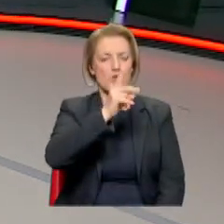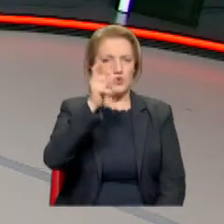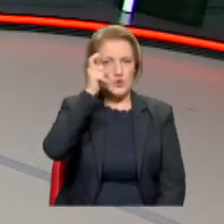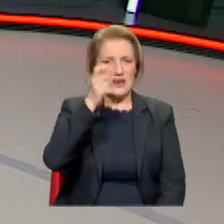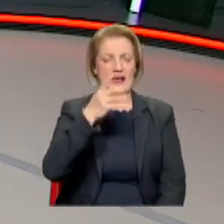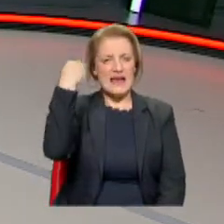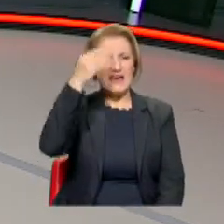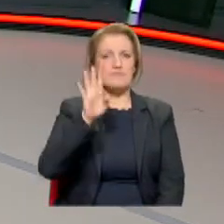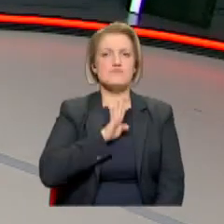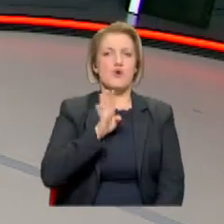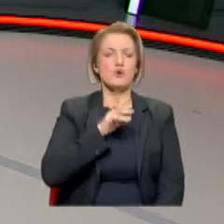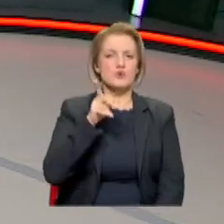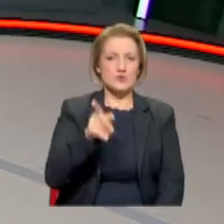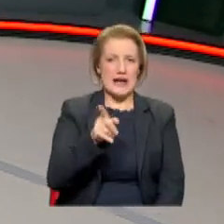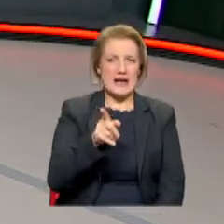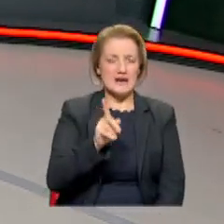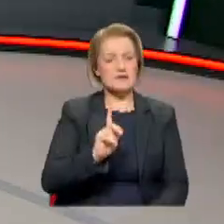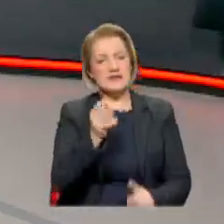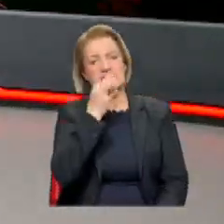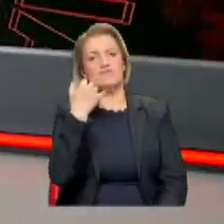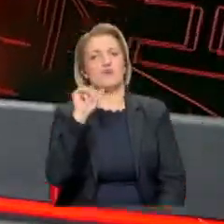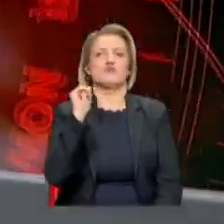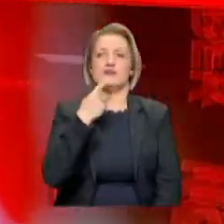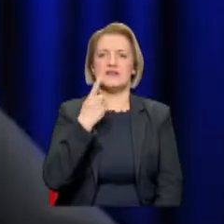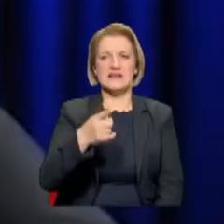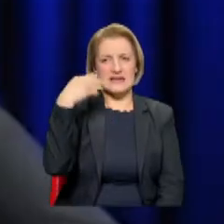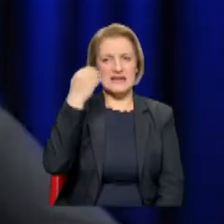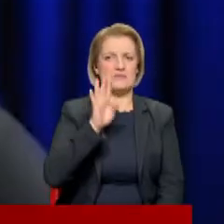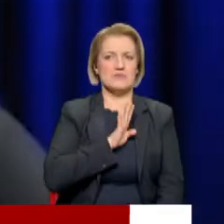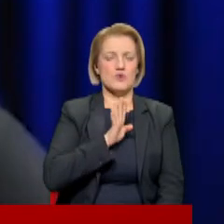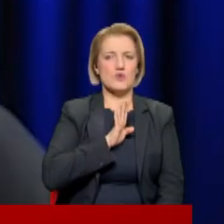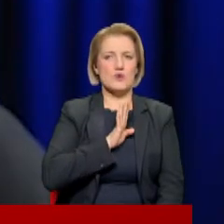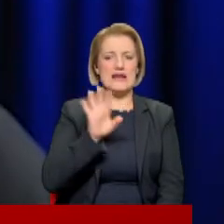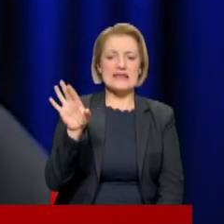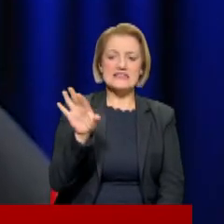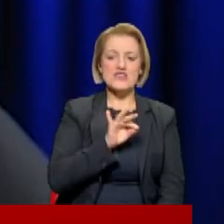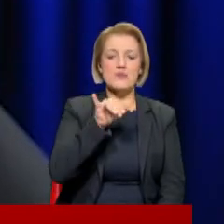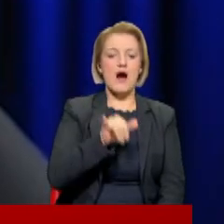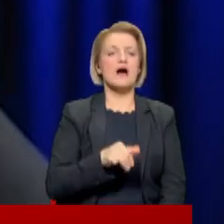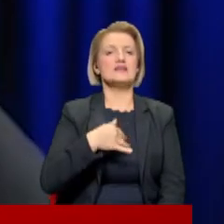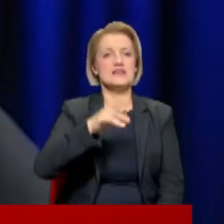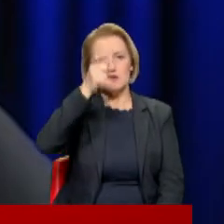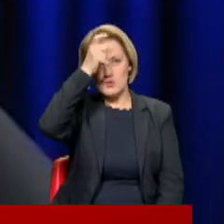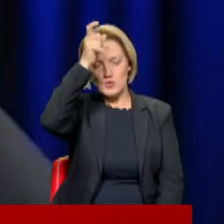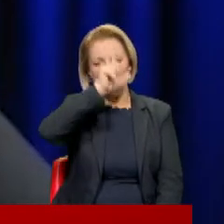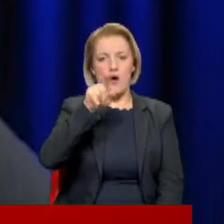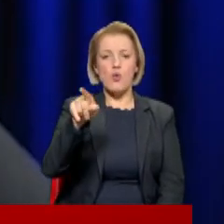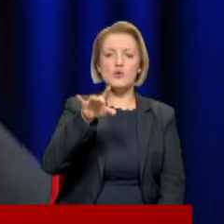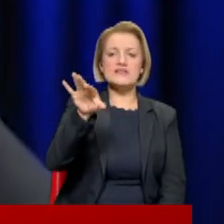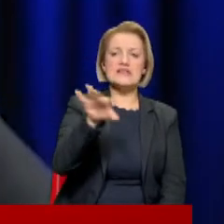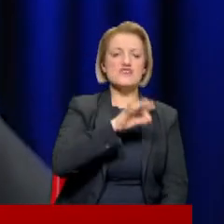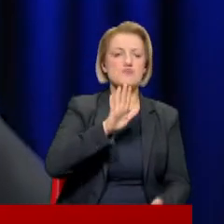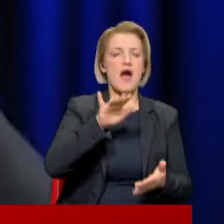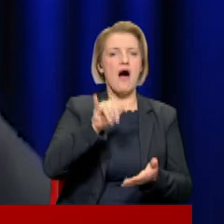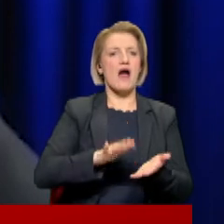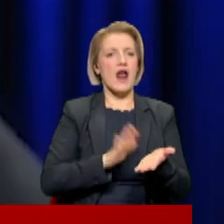Ekrem imamoğlu'nu yedirmeyeceğiz dedi imamoğlu'nun seçilme hakkı değil Türkiye'nin onu seçme hakkı